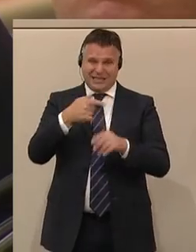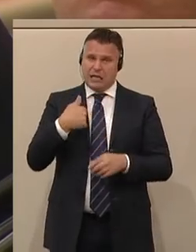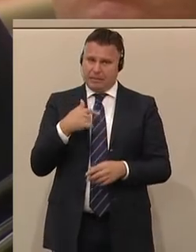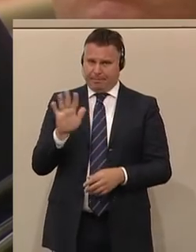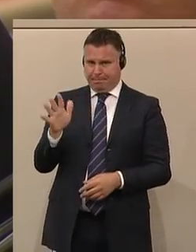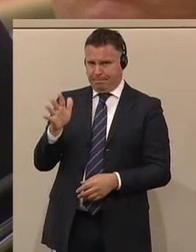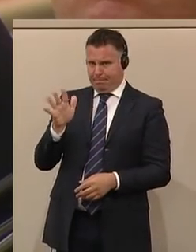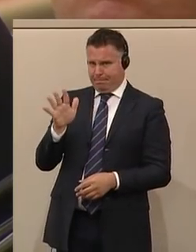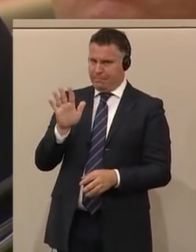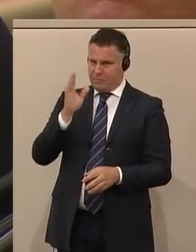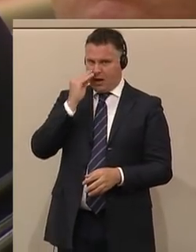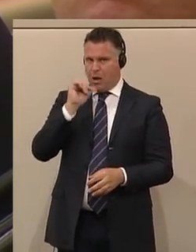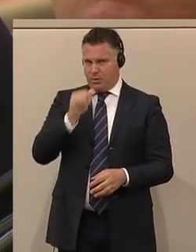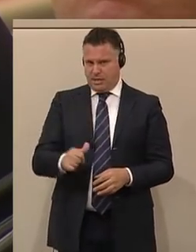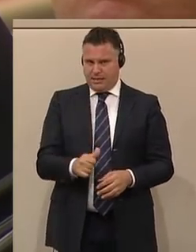denen er dient.